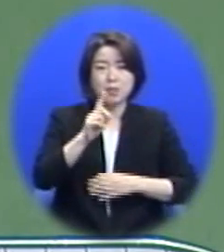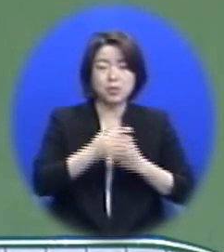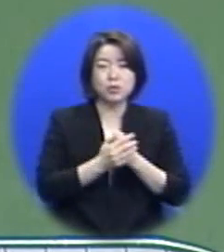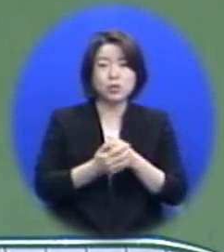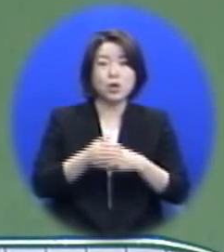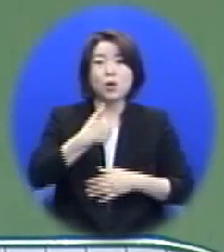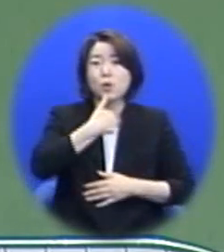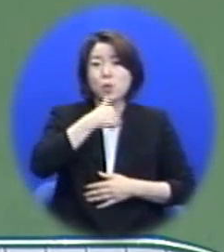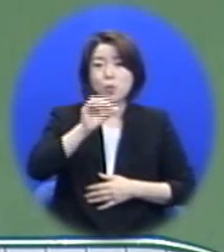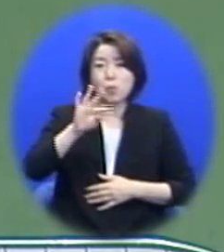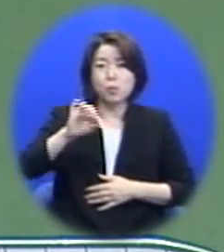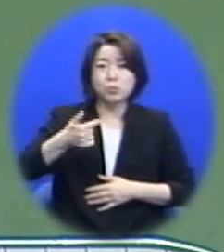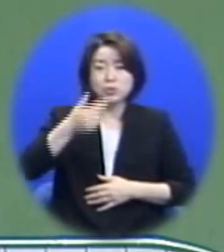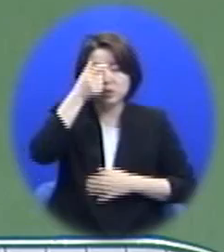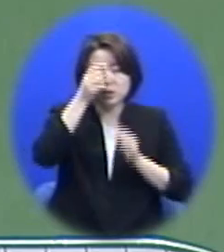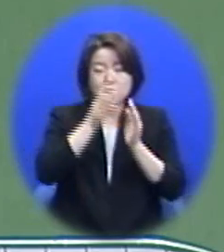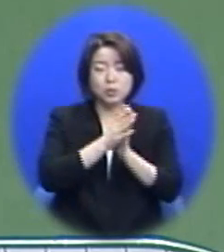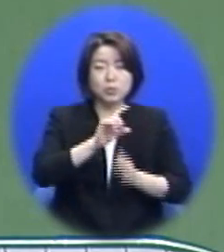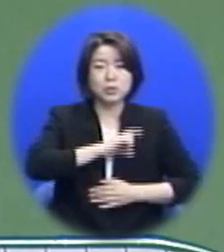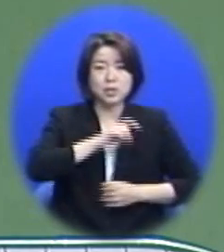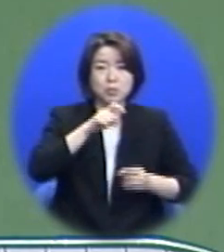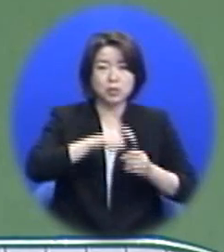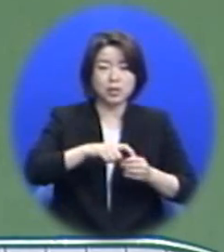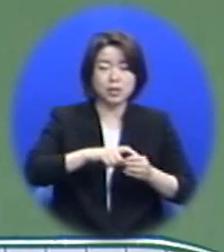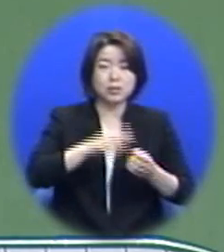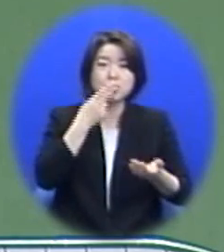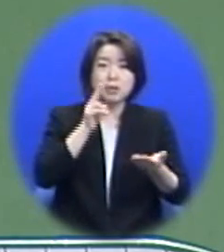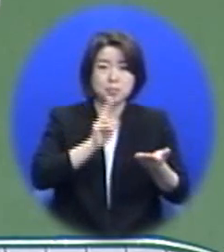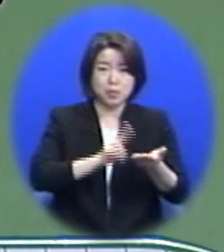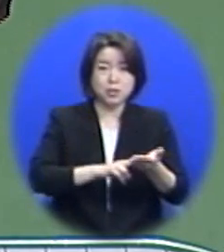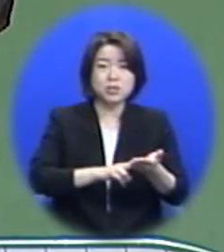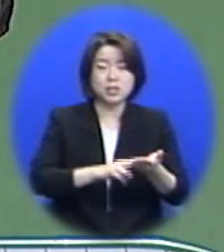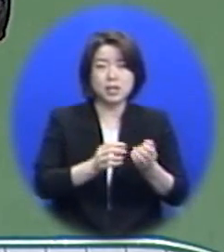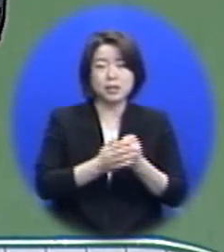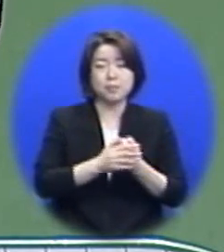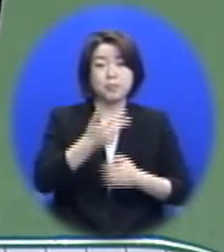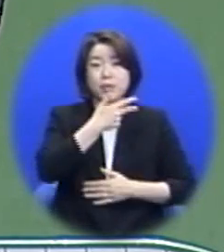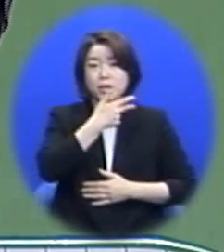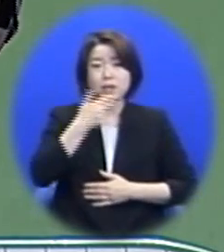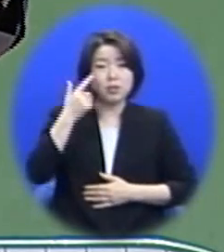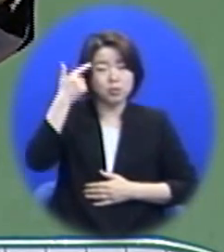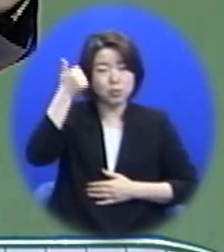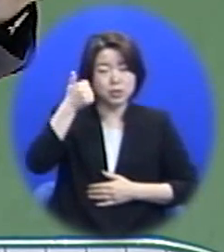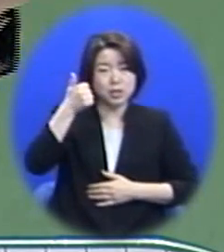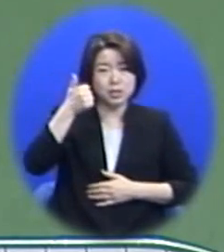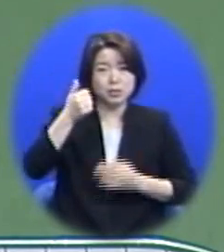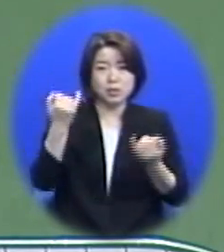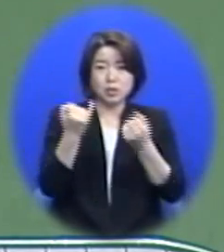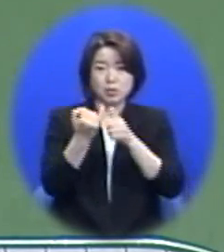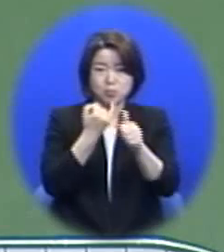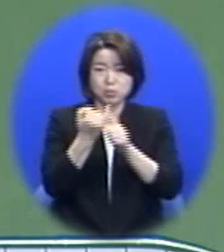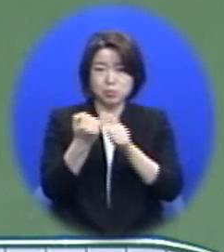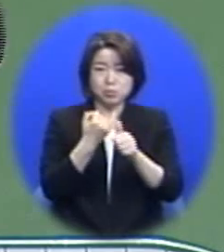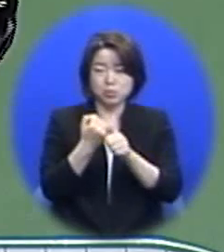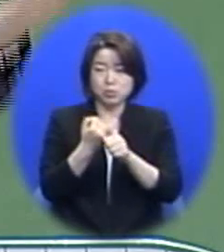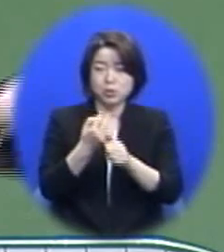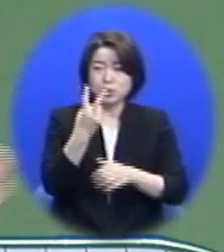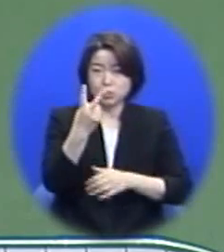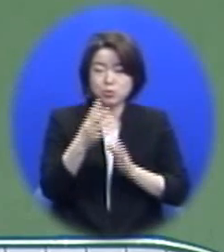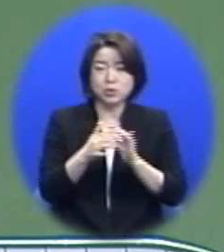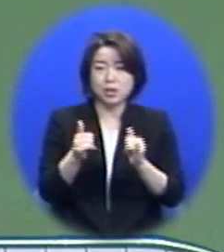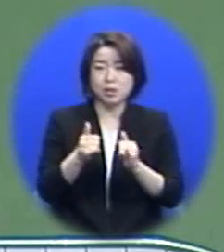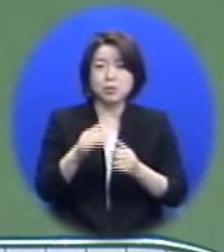제목이라는 편지에 그 영국 목사님 내분을 아침 식사 자리에 초대했던